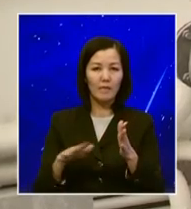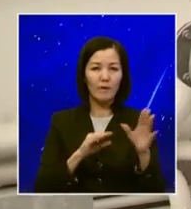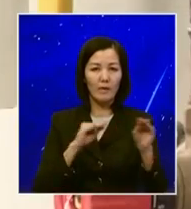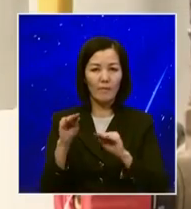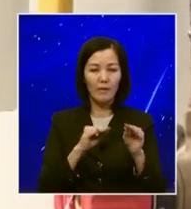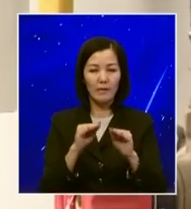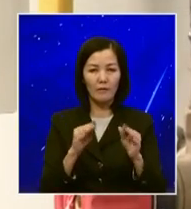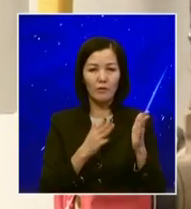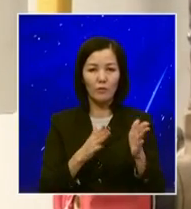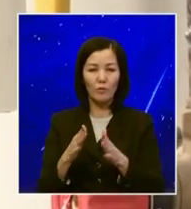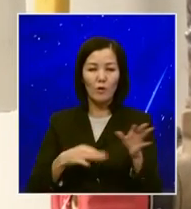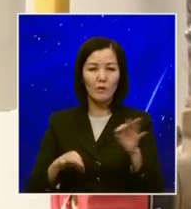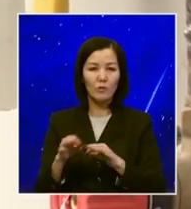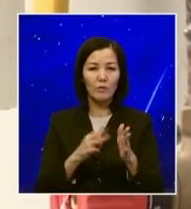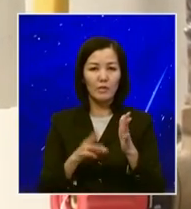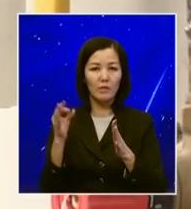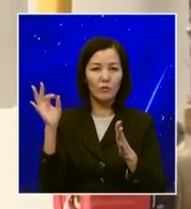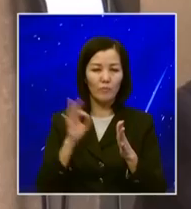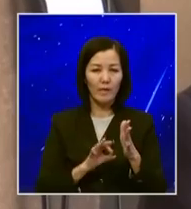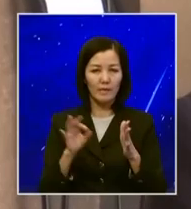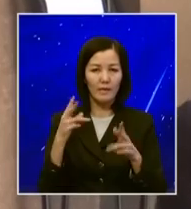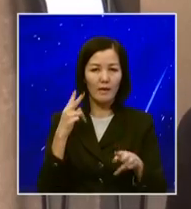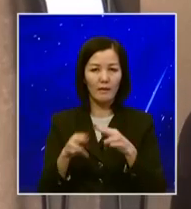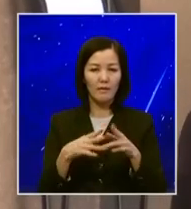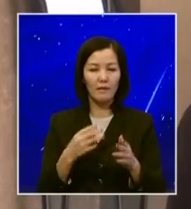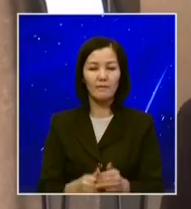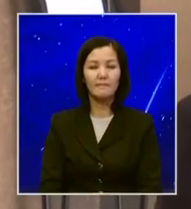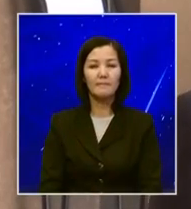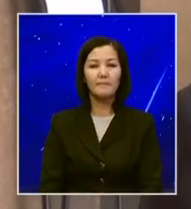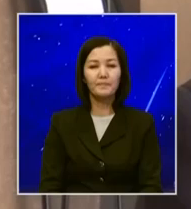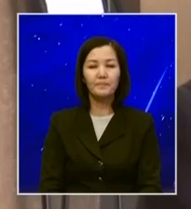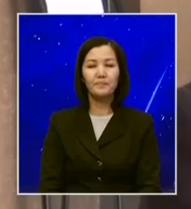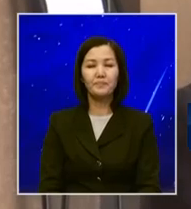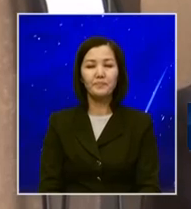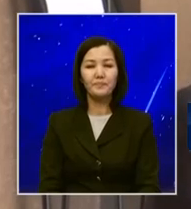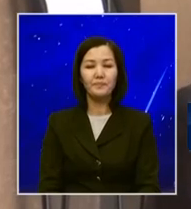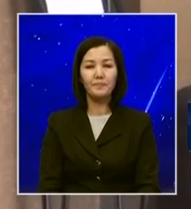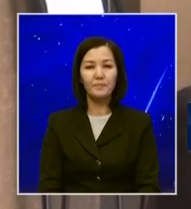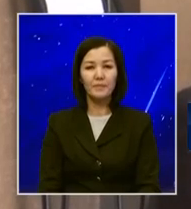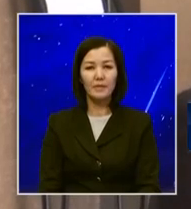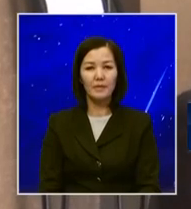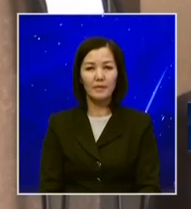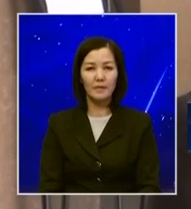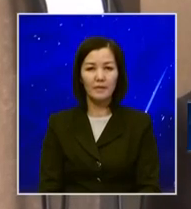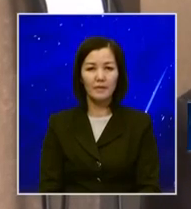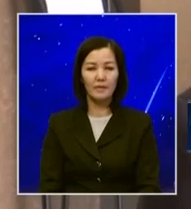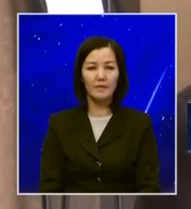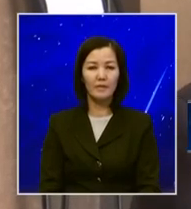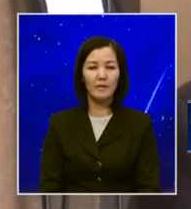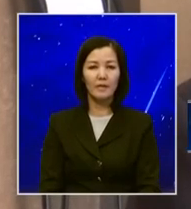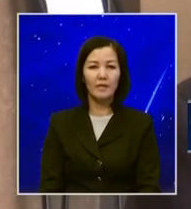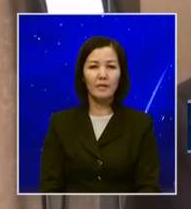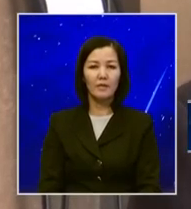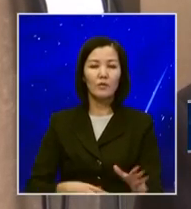абаттандыру. Қазір бұл жобалардың 83% аяқталған. На сегодняшний день завершено таңда 874 жоба толық аяқталды.